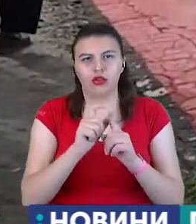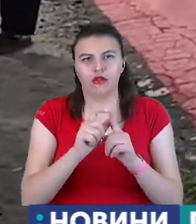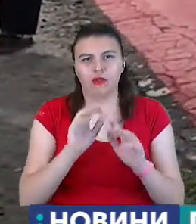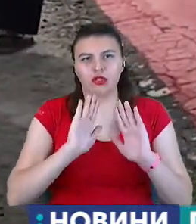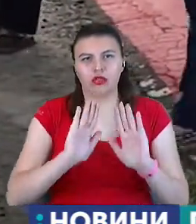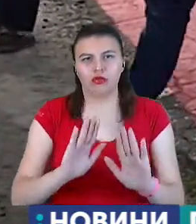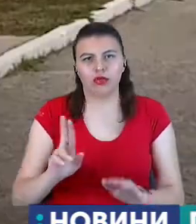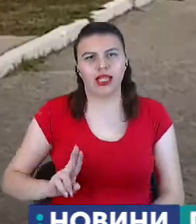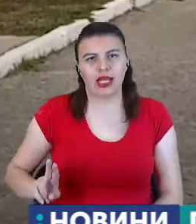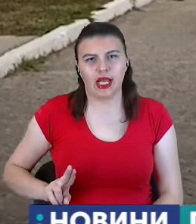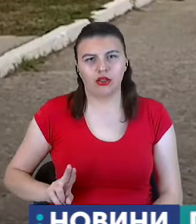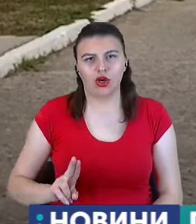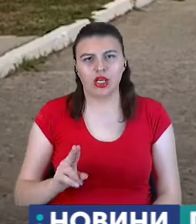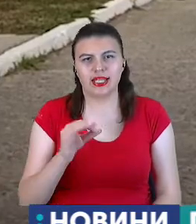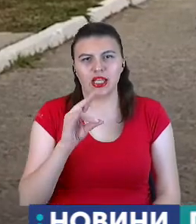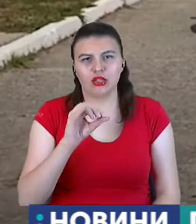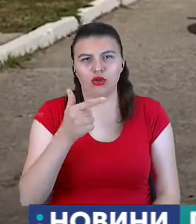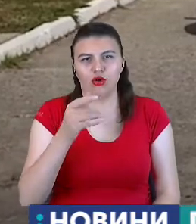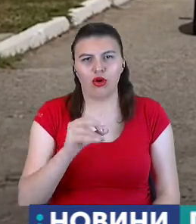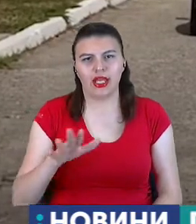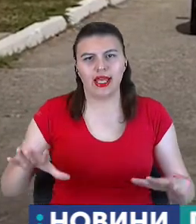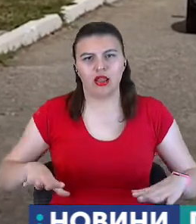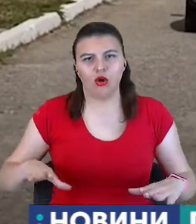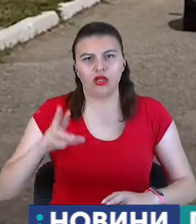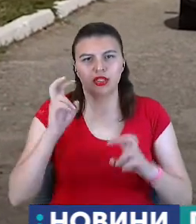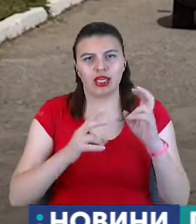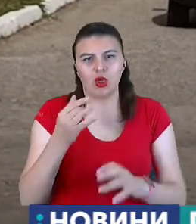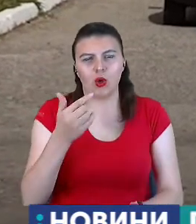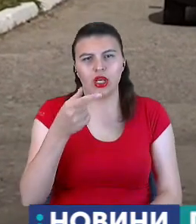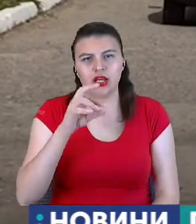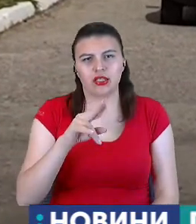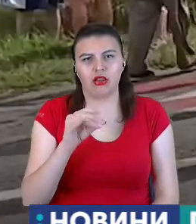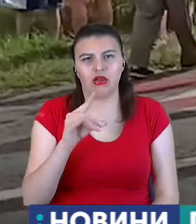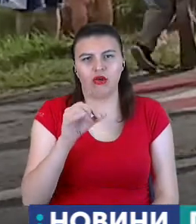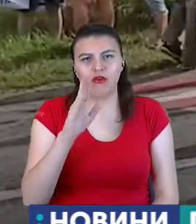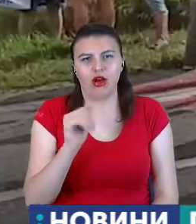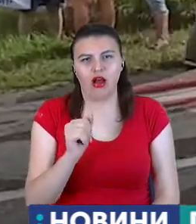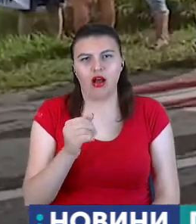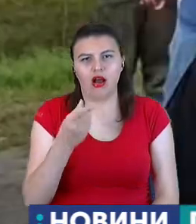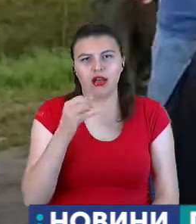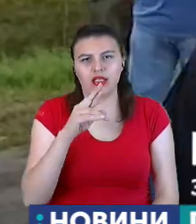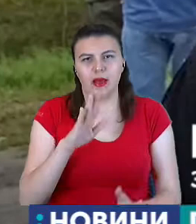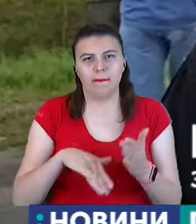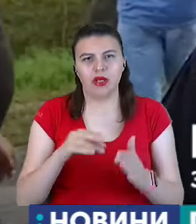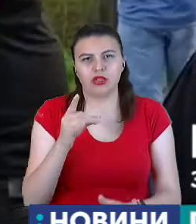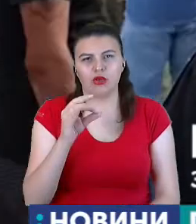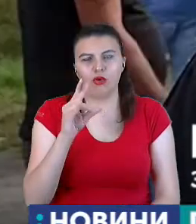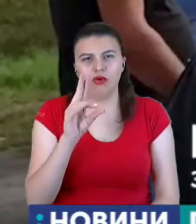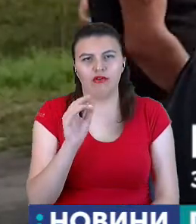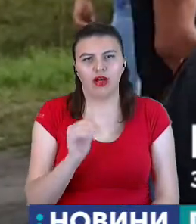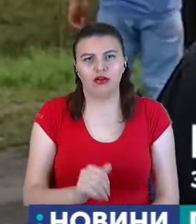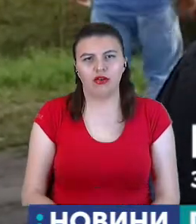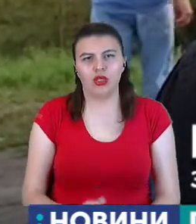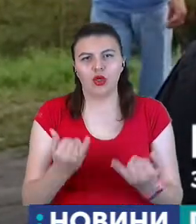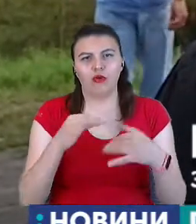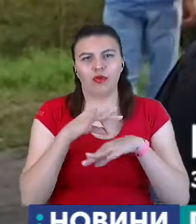заступника директора Стрілецького кінного заводу Ігоря Склярова, акція безстрокова. Сьогодні ми проводимо мирну